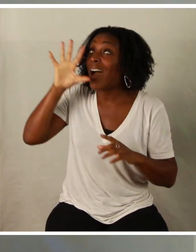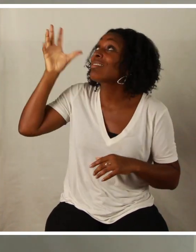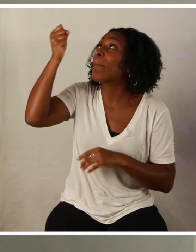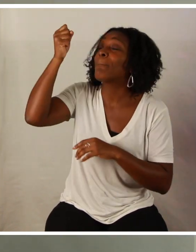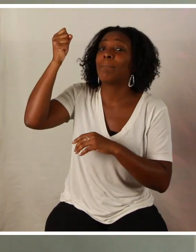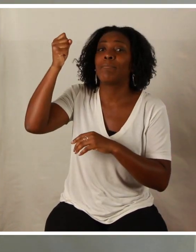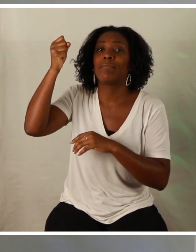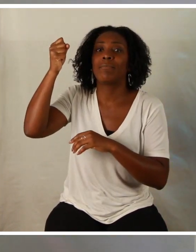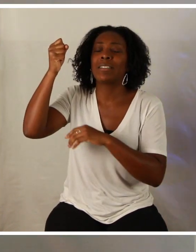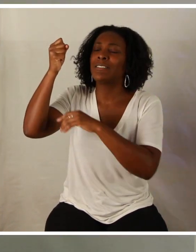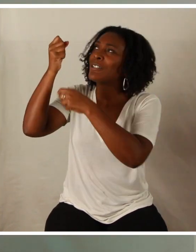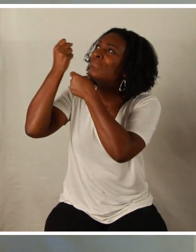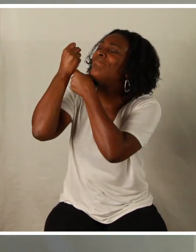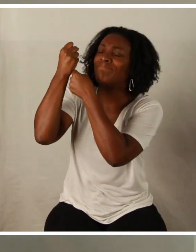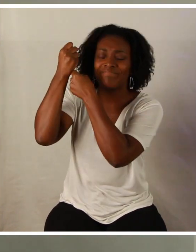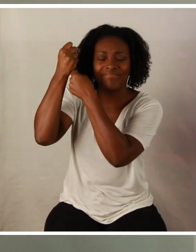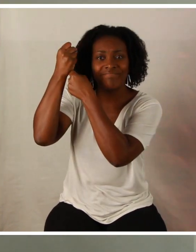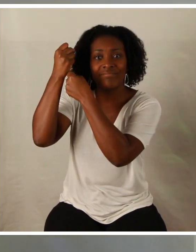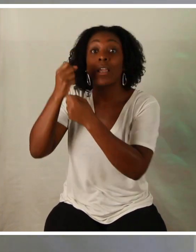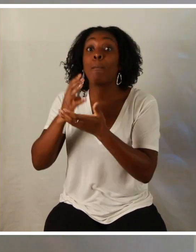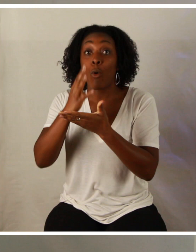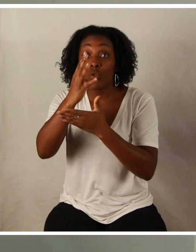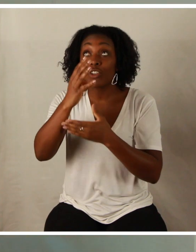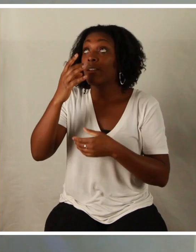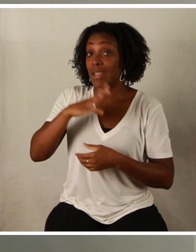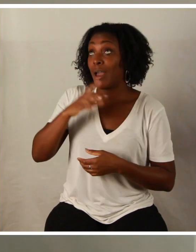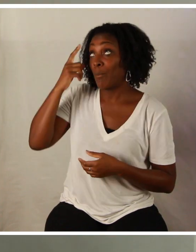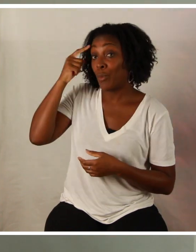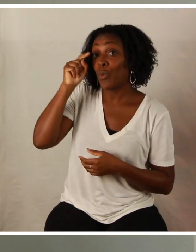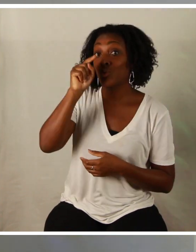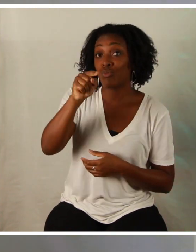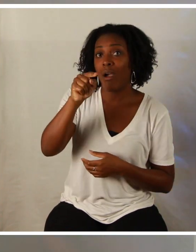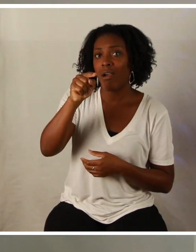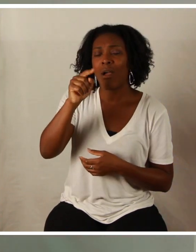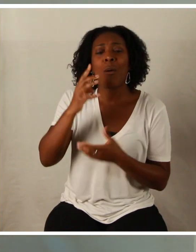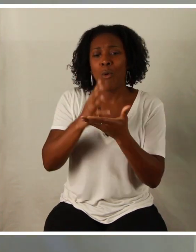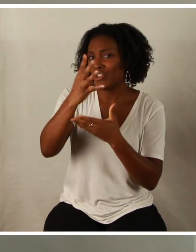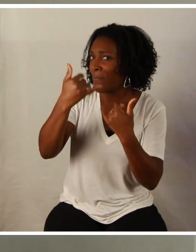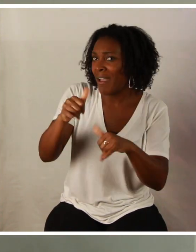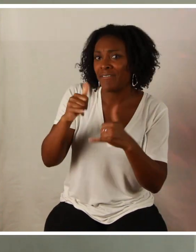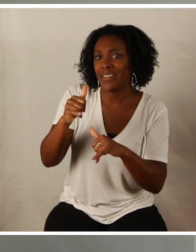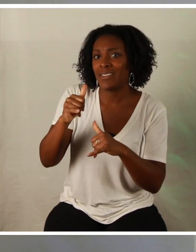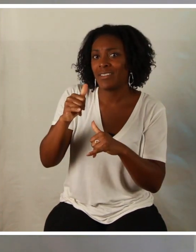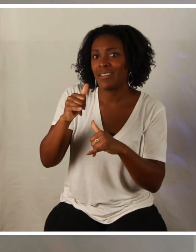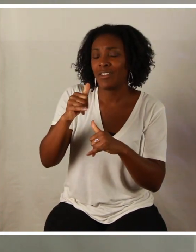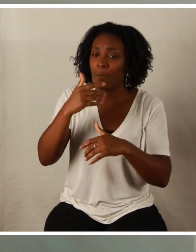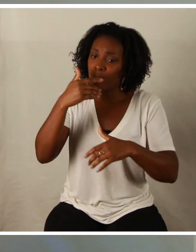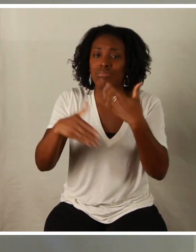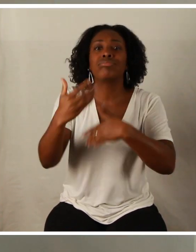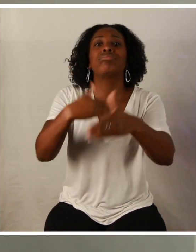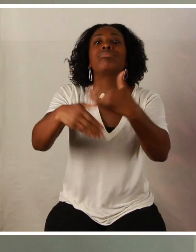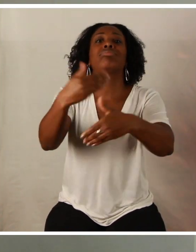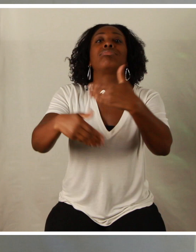Dieu afin que les projets qu'il a pour ta vie, qui ne sont pas terminés, eh bien, puissent prendre forme et